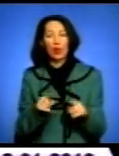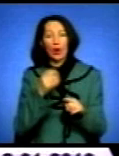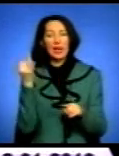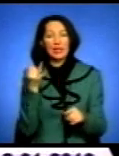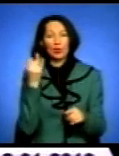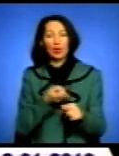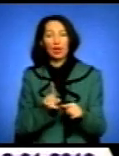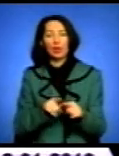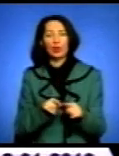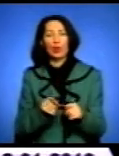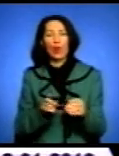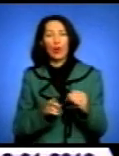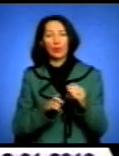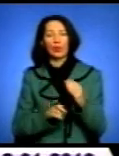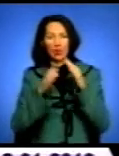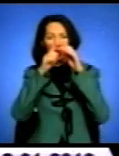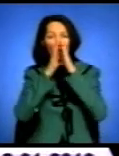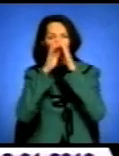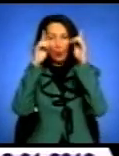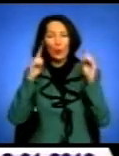заснування, і